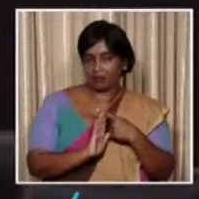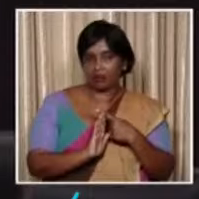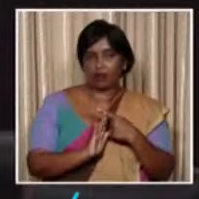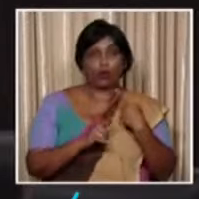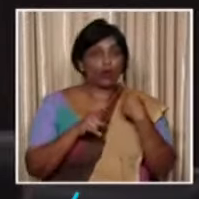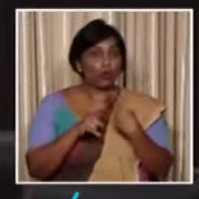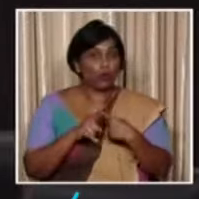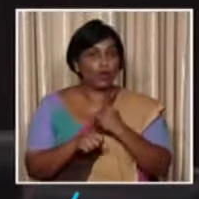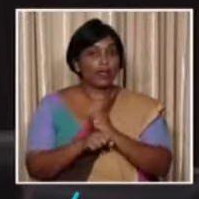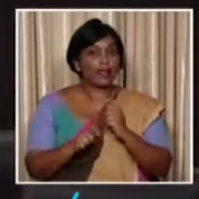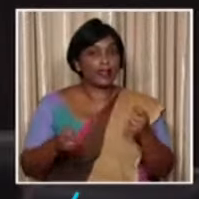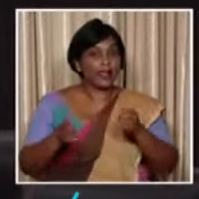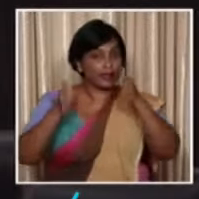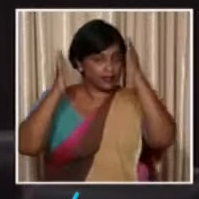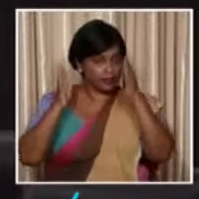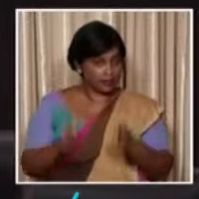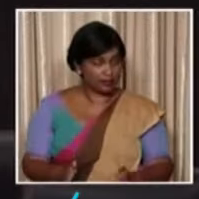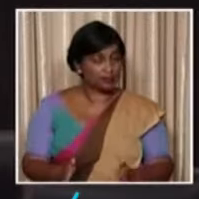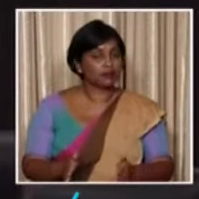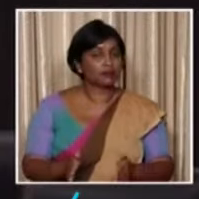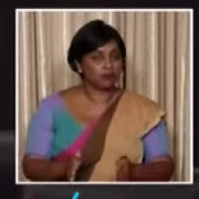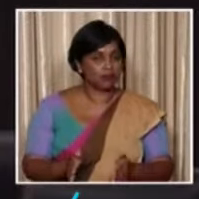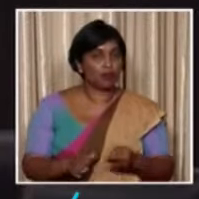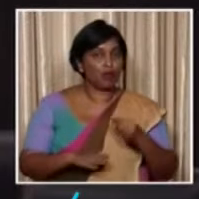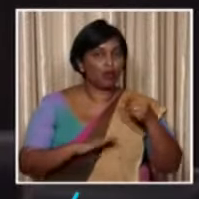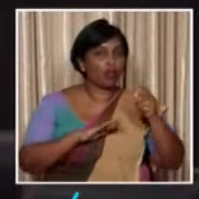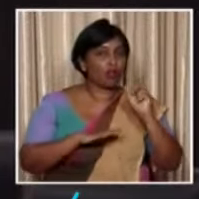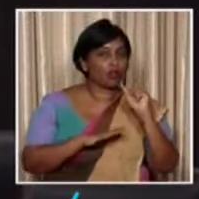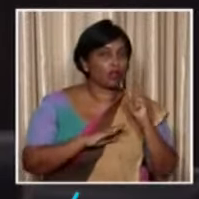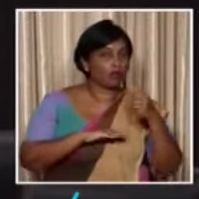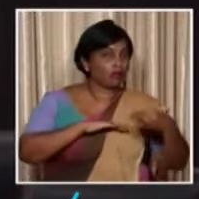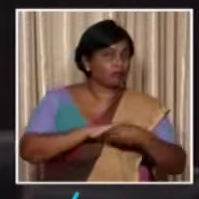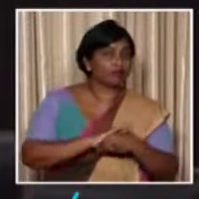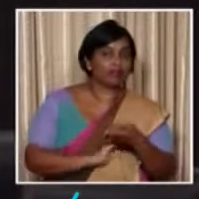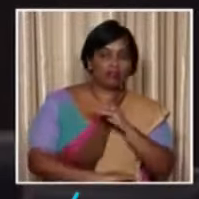උයන්න තියෙන ගෑස් බෝතලේ කොමිස් ගහපු රට